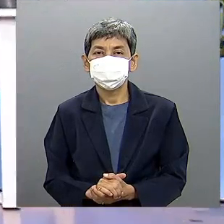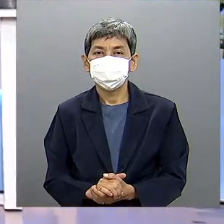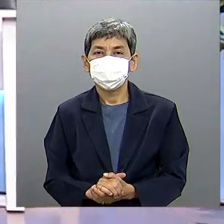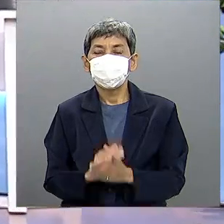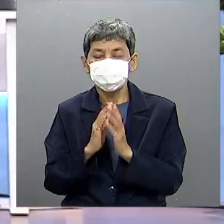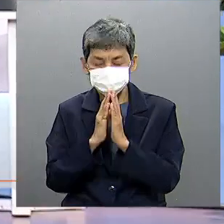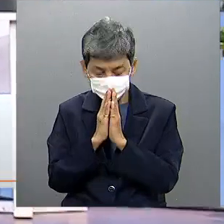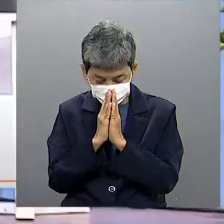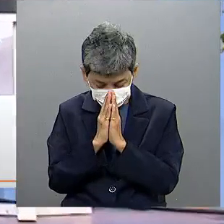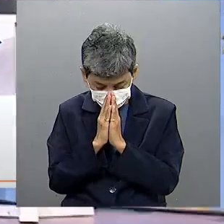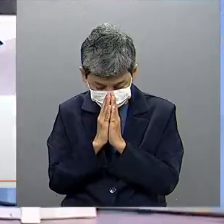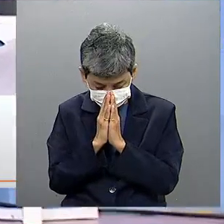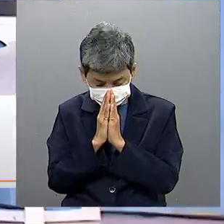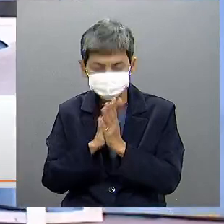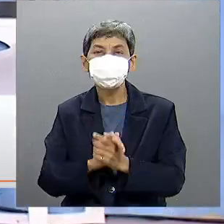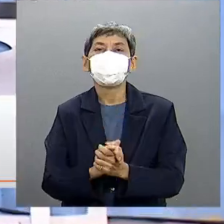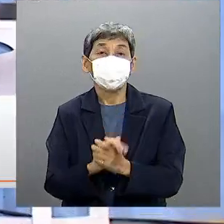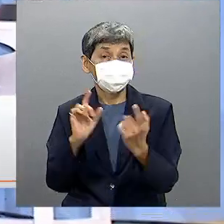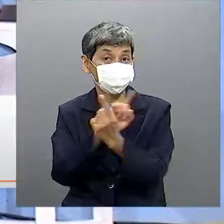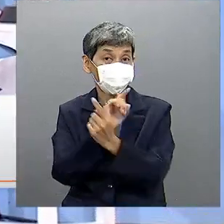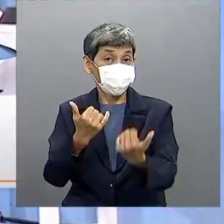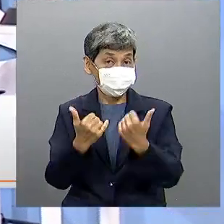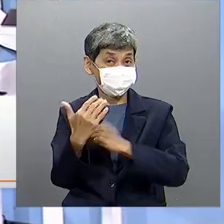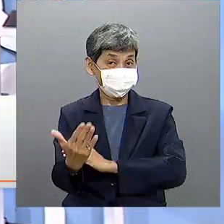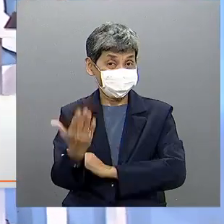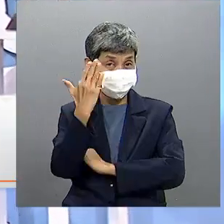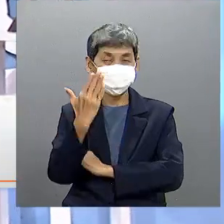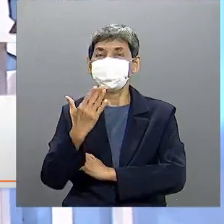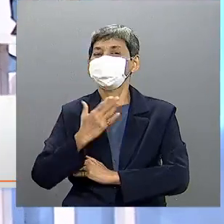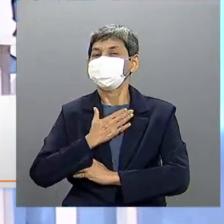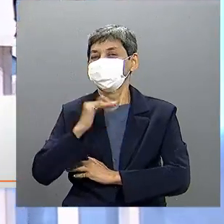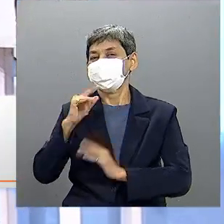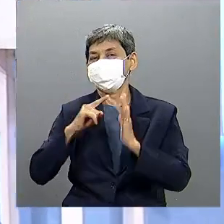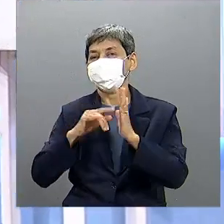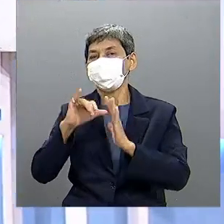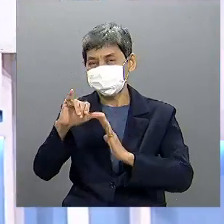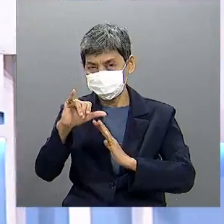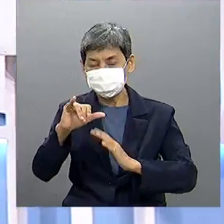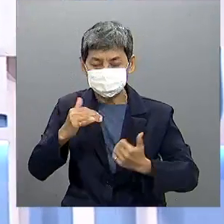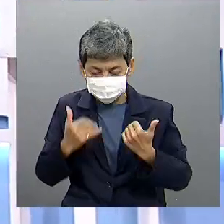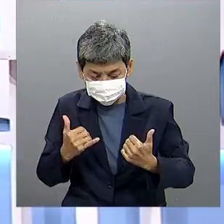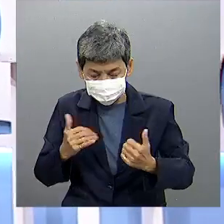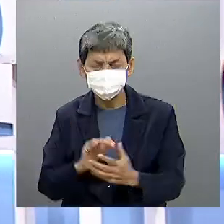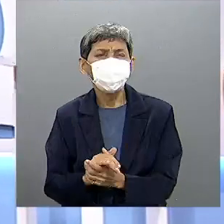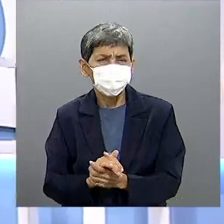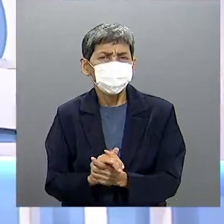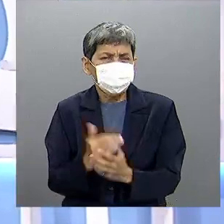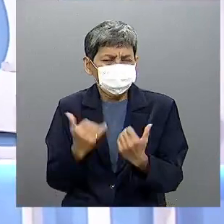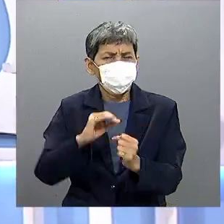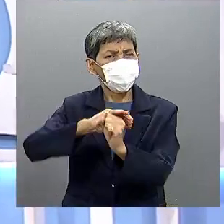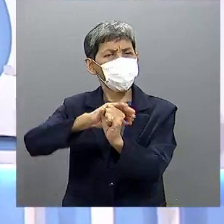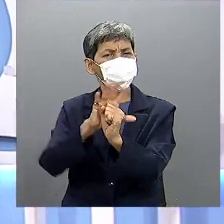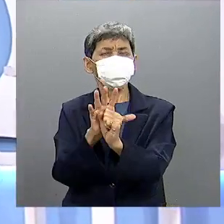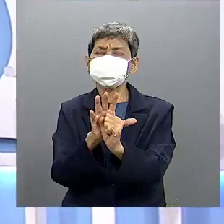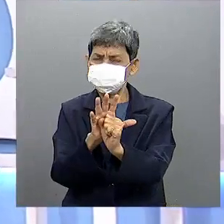สวัสดีค่ะคุณผู้ชมคะประเด็นสังคมเช้านี้อยู่กับยุ้ยชมัยพรเห็นประเสริฐนะคะโดยเฉพาะในสถานการณ์โควิด19จริงๆแล้วเนี่ย